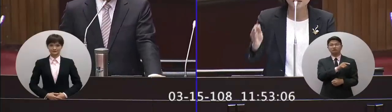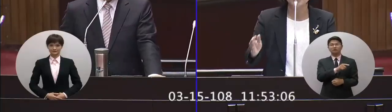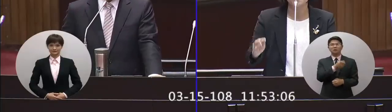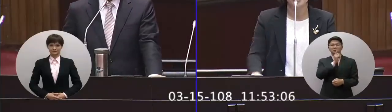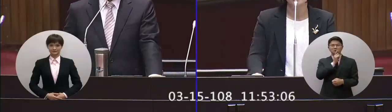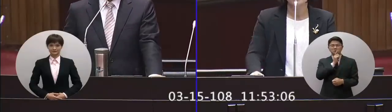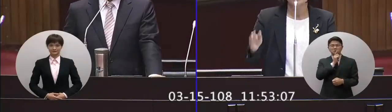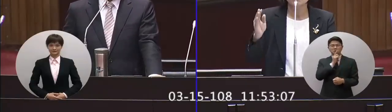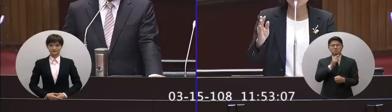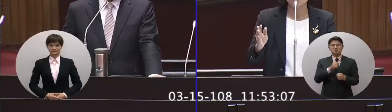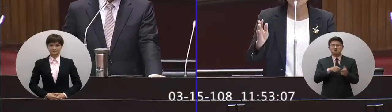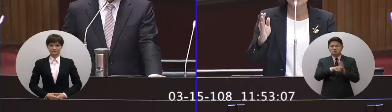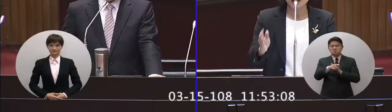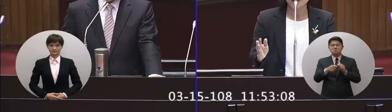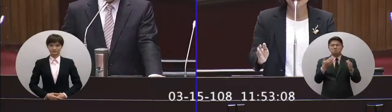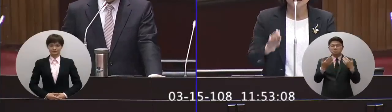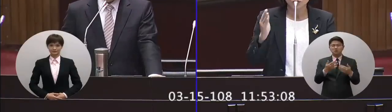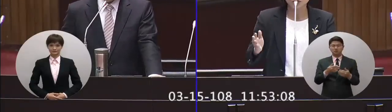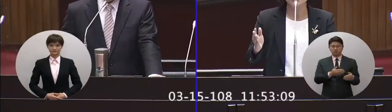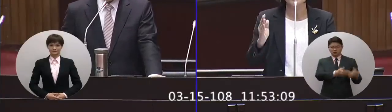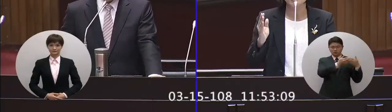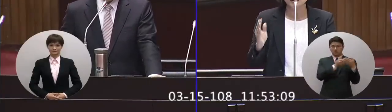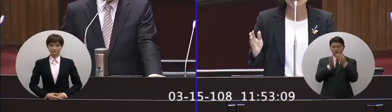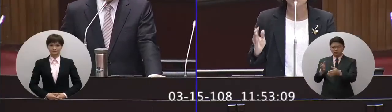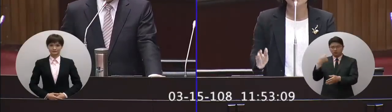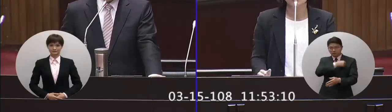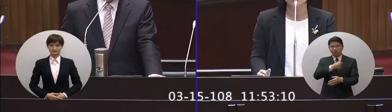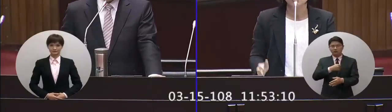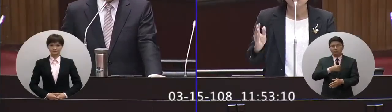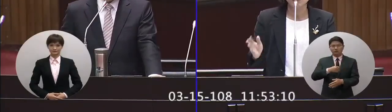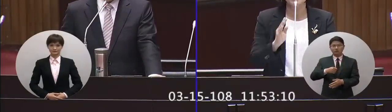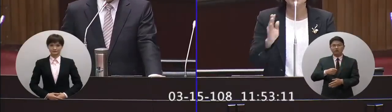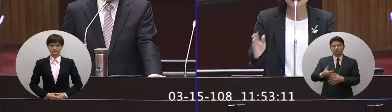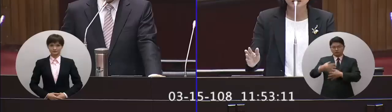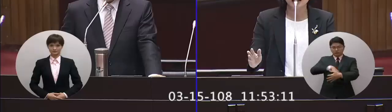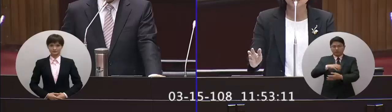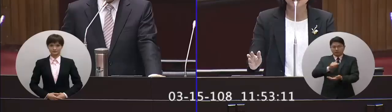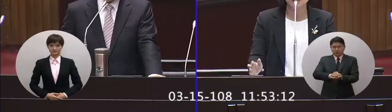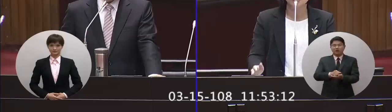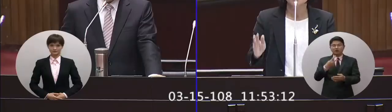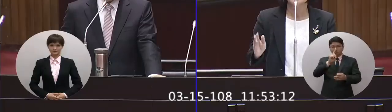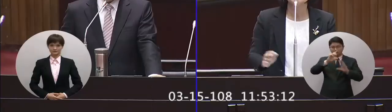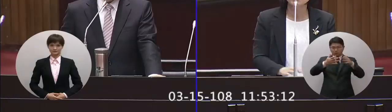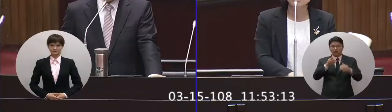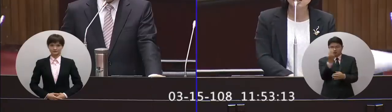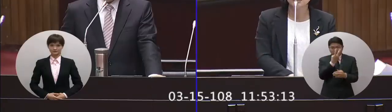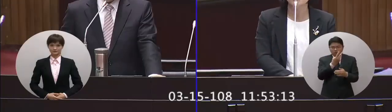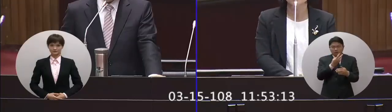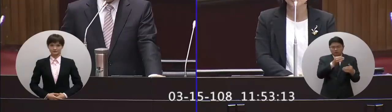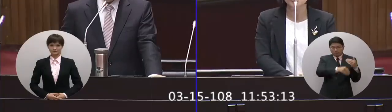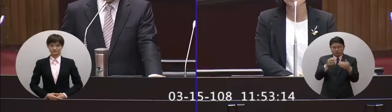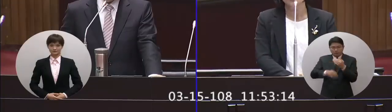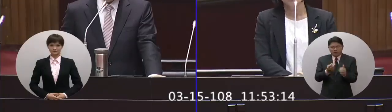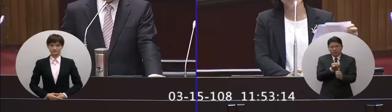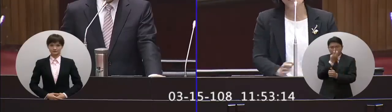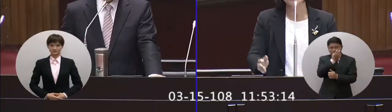说得更明白，中国对台湾就是一定要一国两制，我们没有其他的选择。但面对这